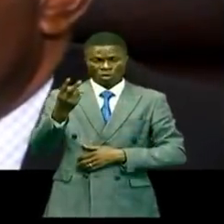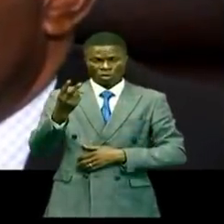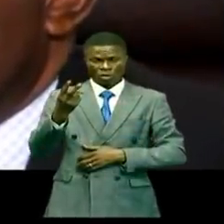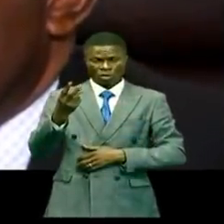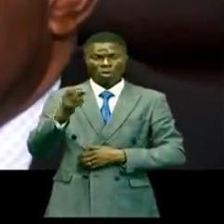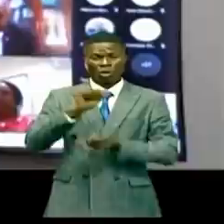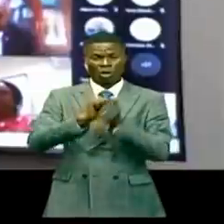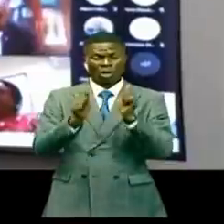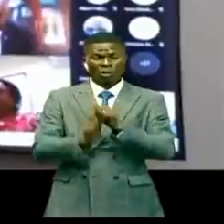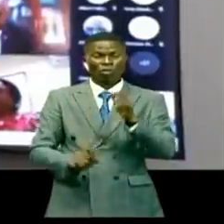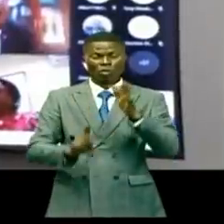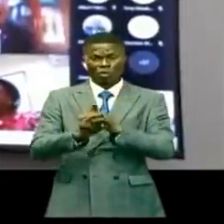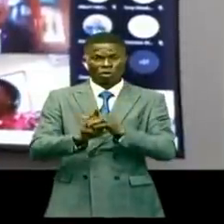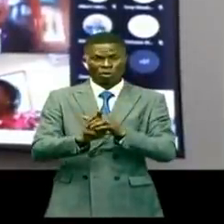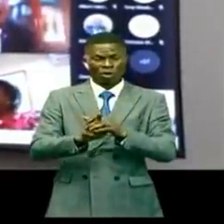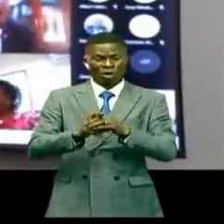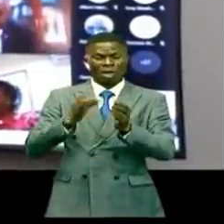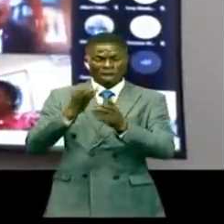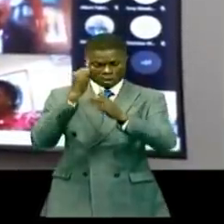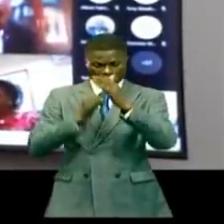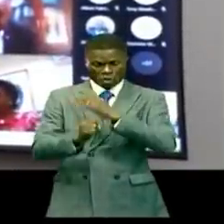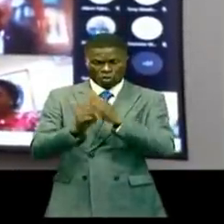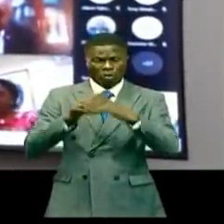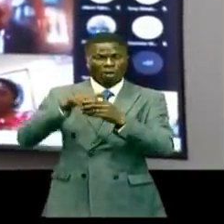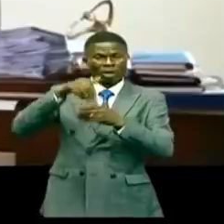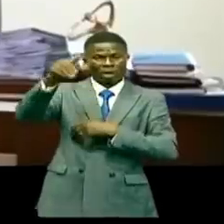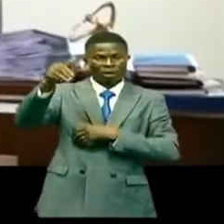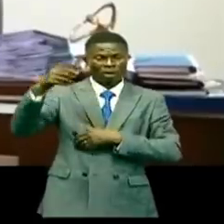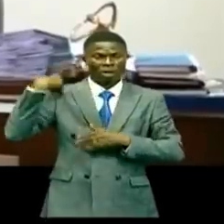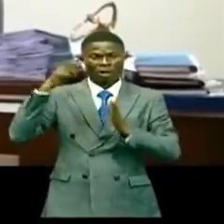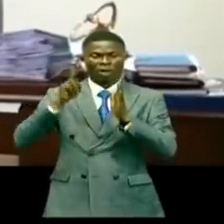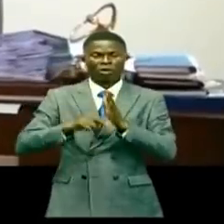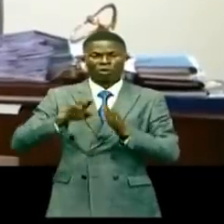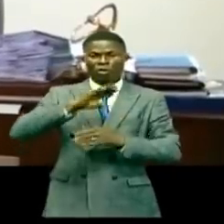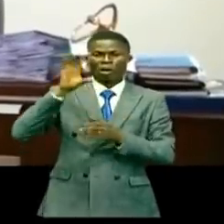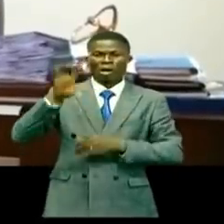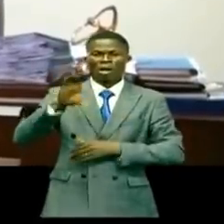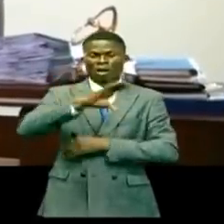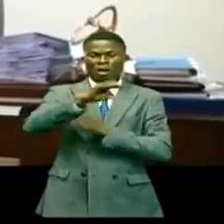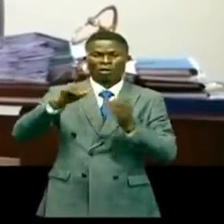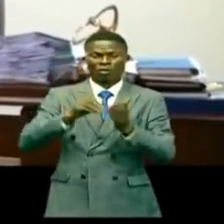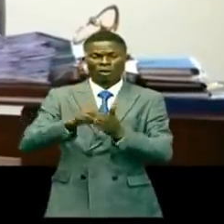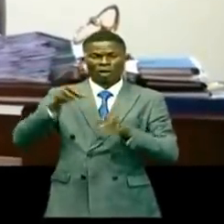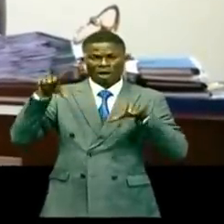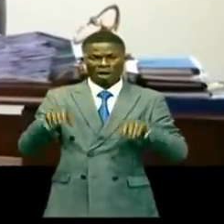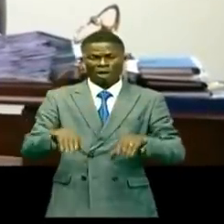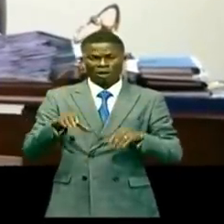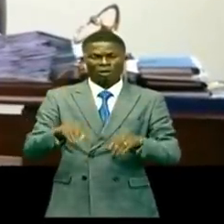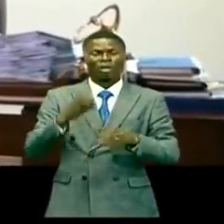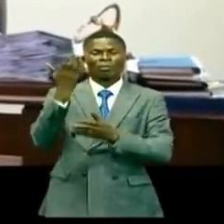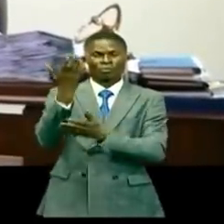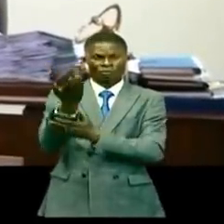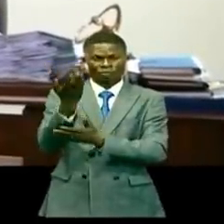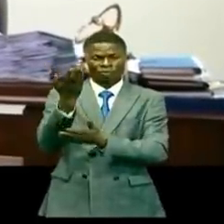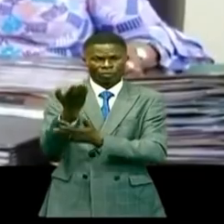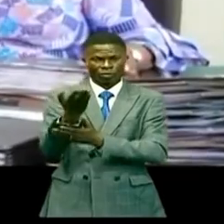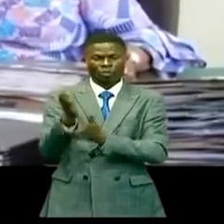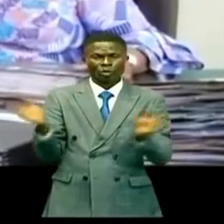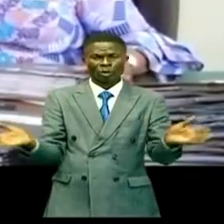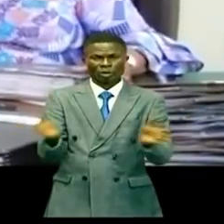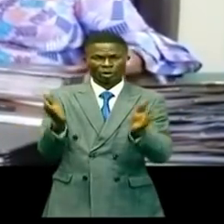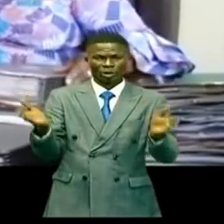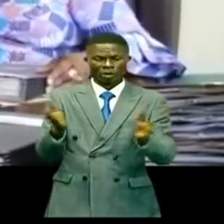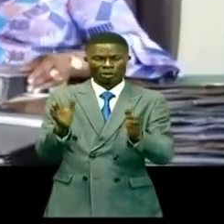certains risques d'origine interne et externe, la gouverneure de la Banque centrale du Congo a recommandé le renforcement